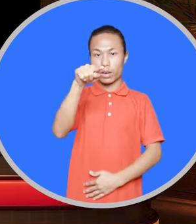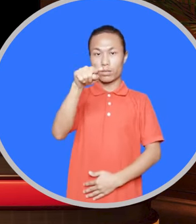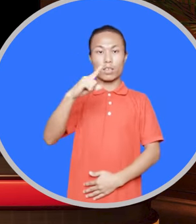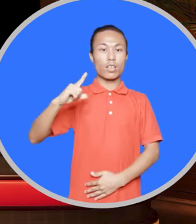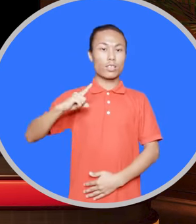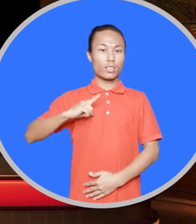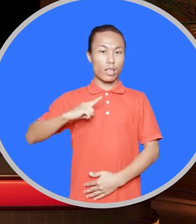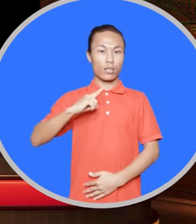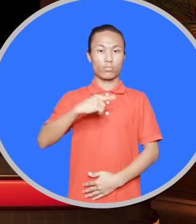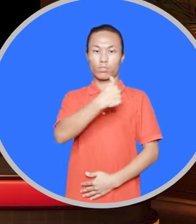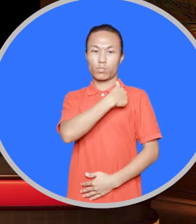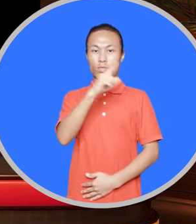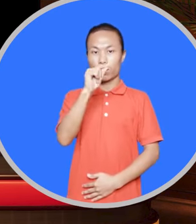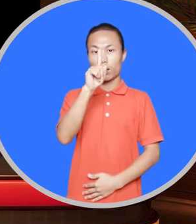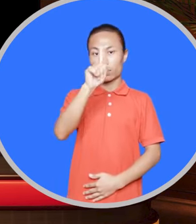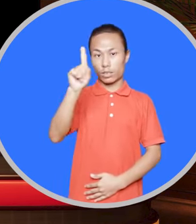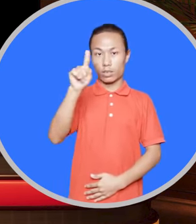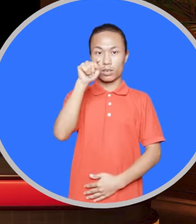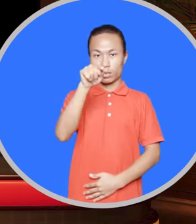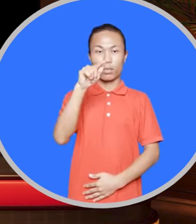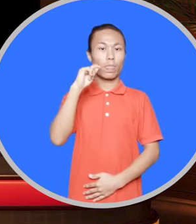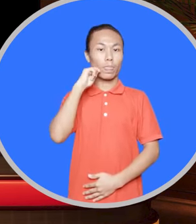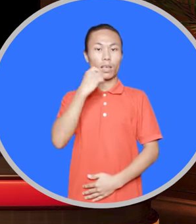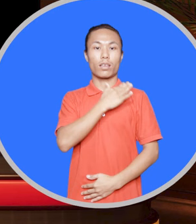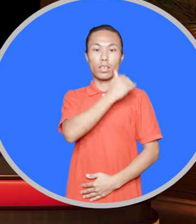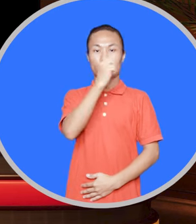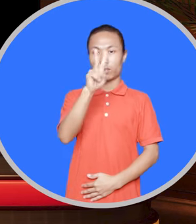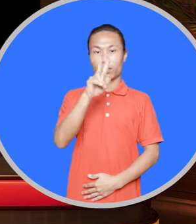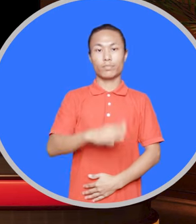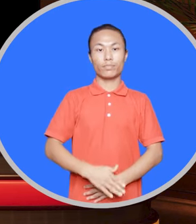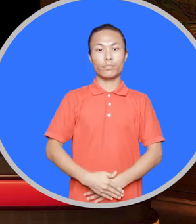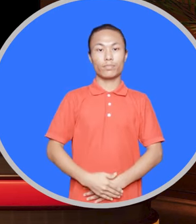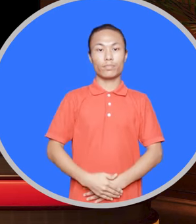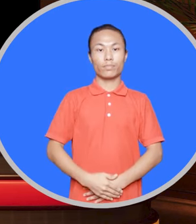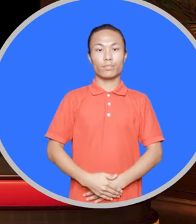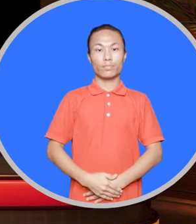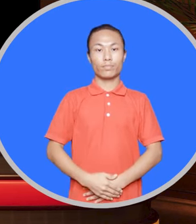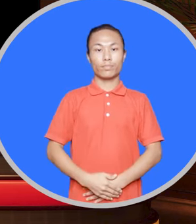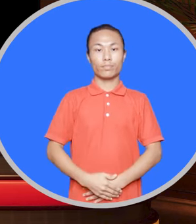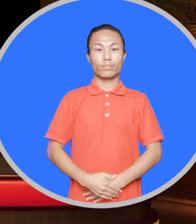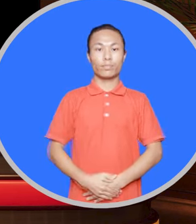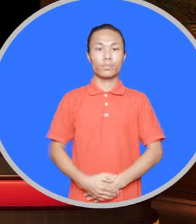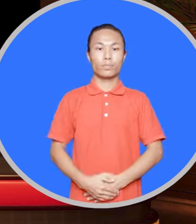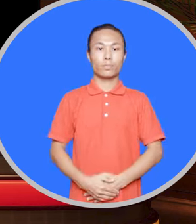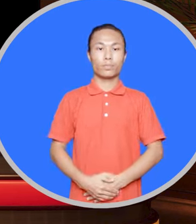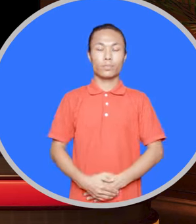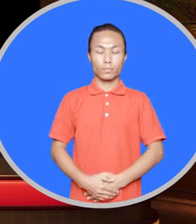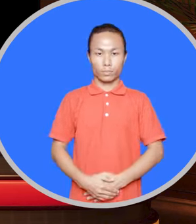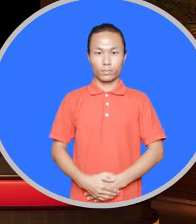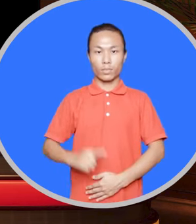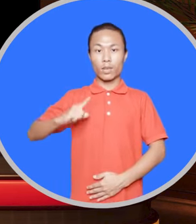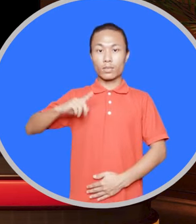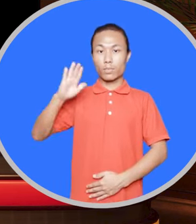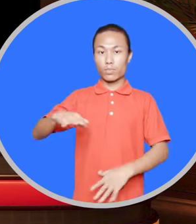က်မှအရာရှိ12ဦးပြင်းထန်ဒဏ်ရာရရှိခဲ့ပြီး2ဦးမှာအောင်ပန်းကဒင်း900ဆေးရုံအတွင်းတည်ဆုံးသွားခဲ့တယ်လို့ဆိုပါတယ်